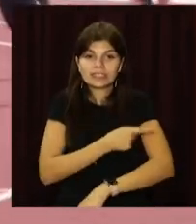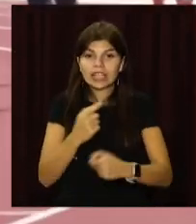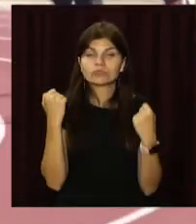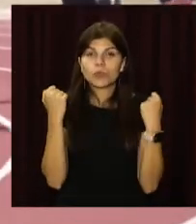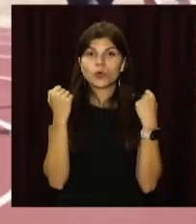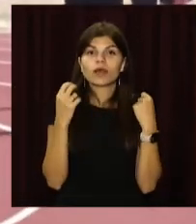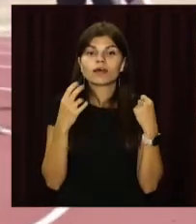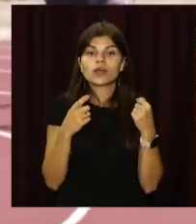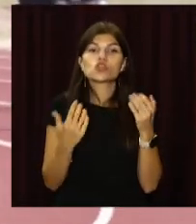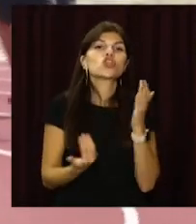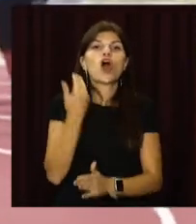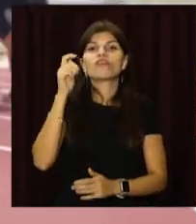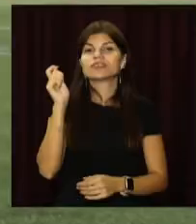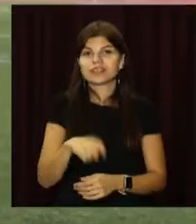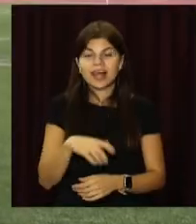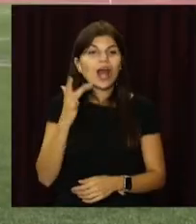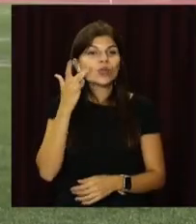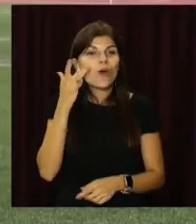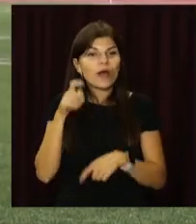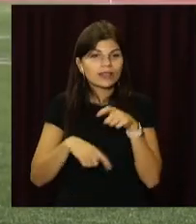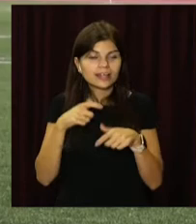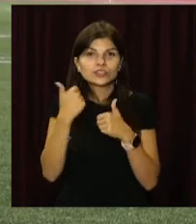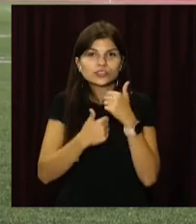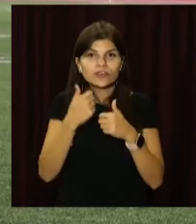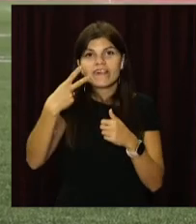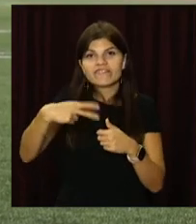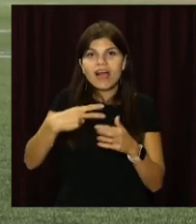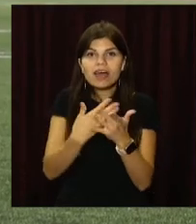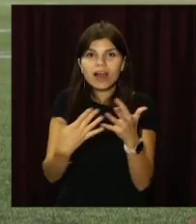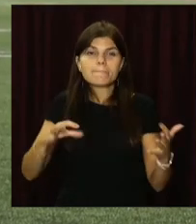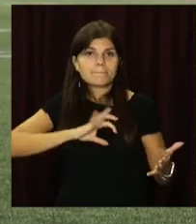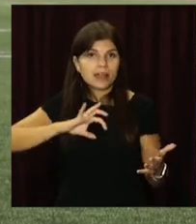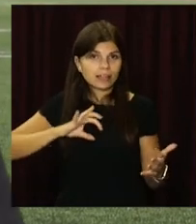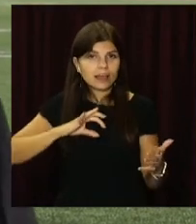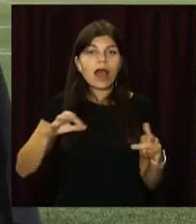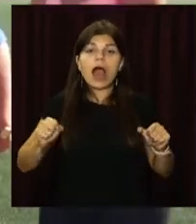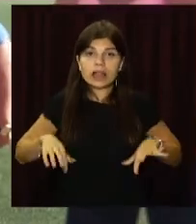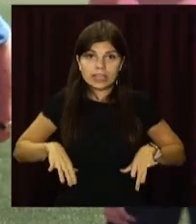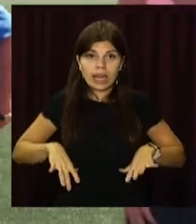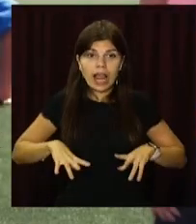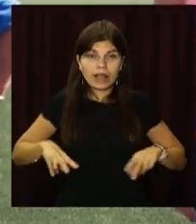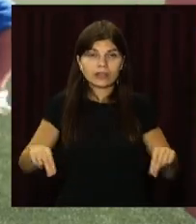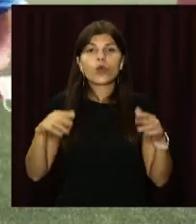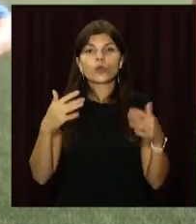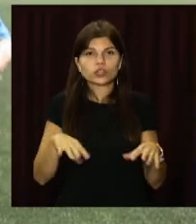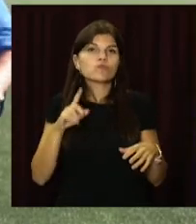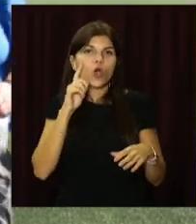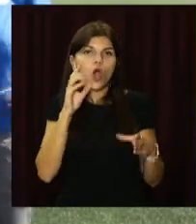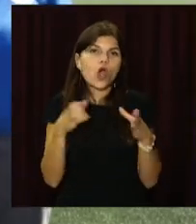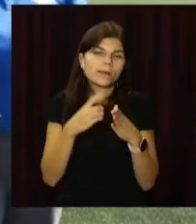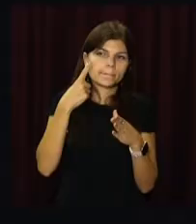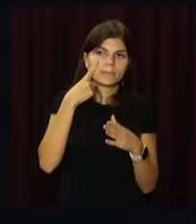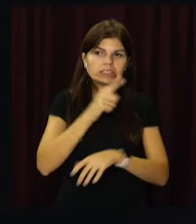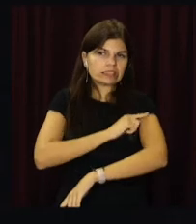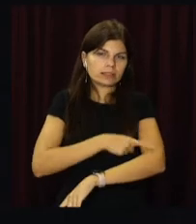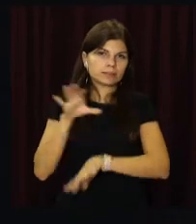спортсменів напередодні нового старту. Легкоатлети розіграли 20 комплектів медалей, а тренери вже визначили склад юнацької збірної